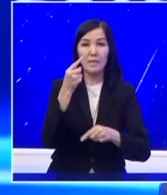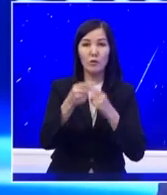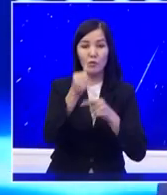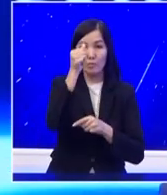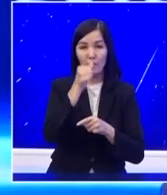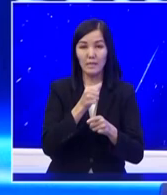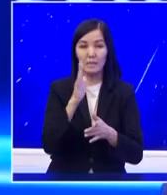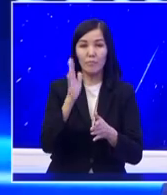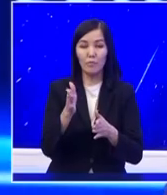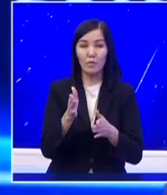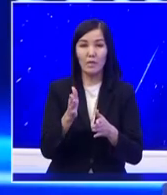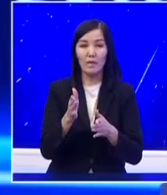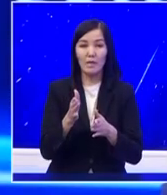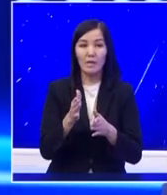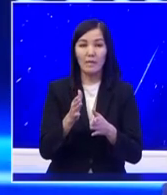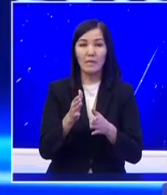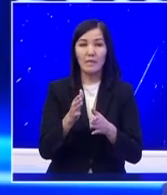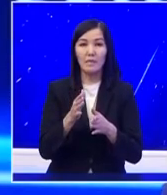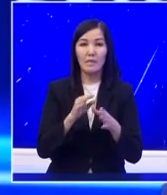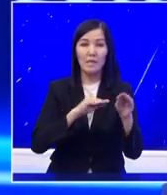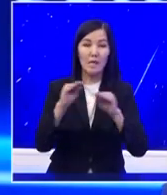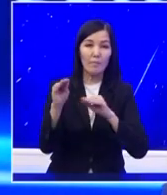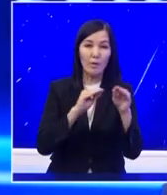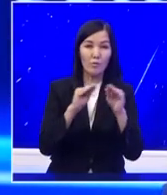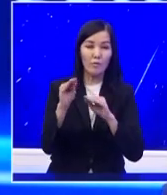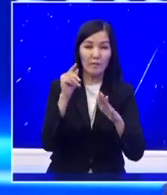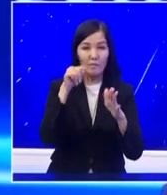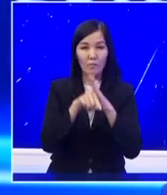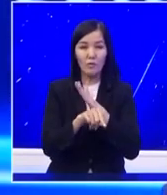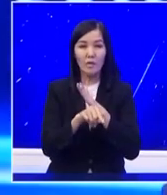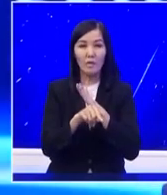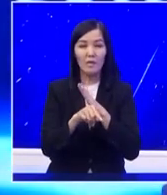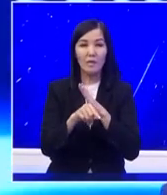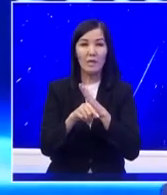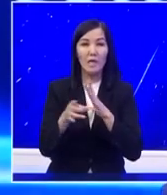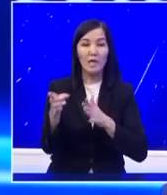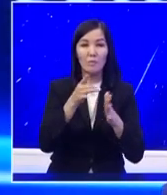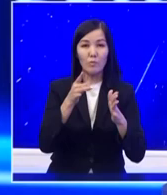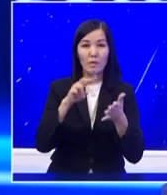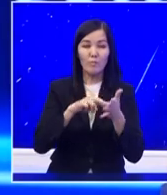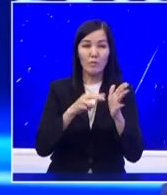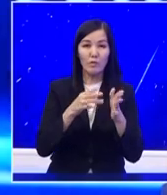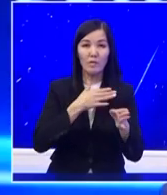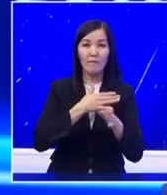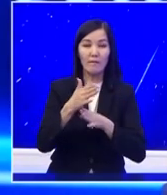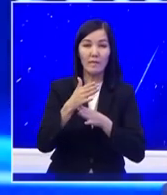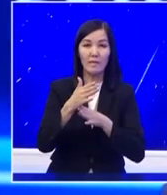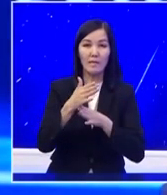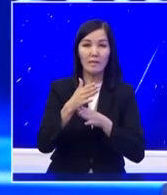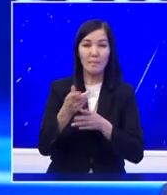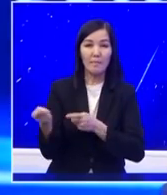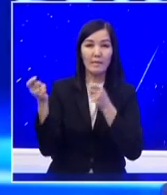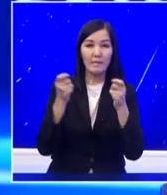месяце. Также для оснащения автомобилей скорой медицинской помощи за счет средств республиканского бюджета осуществлена